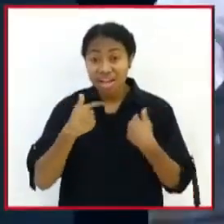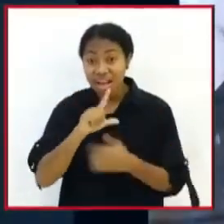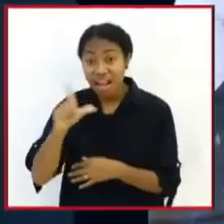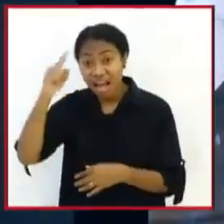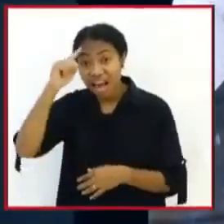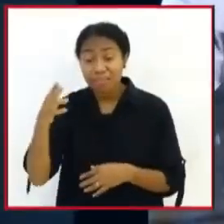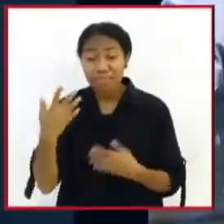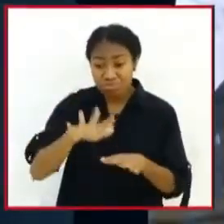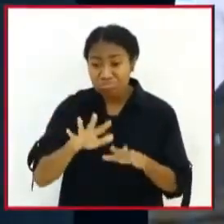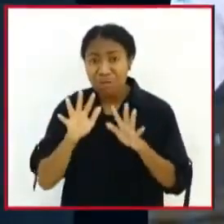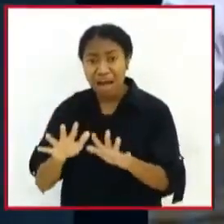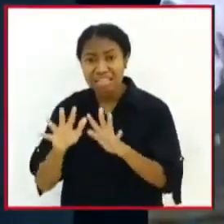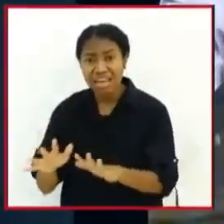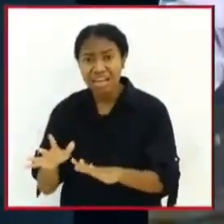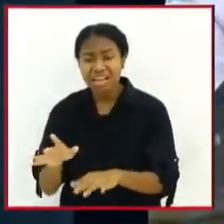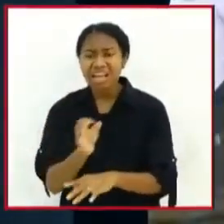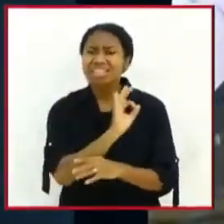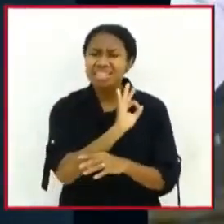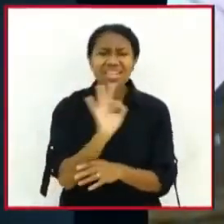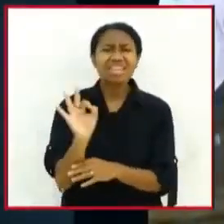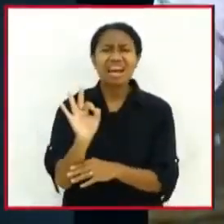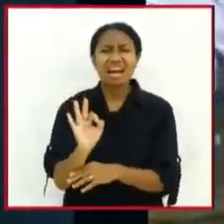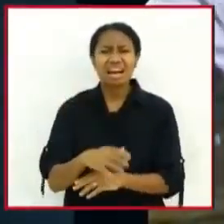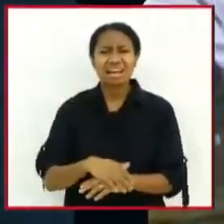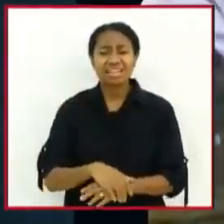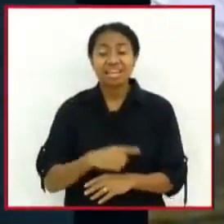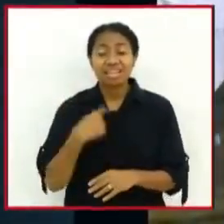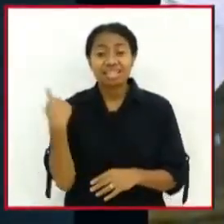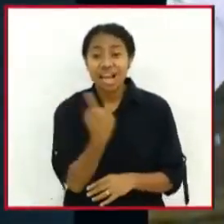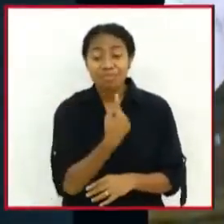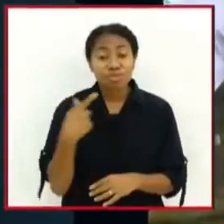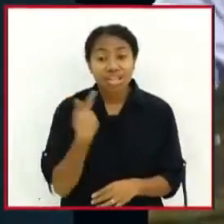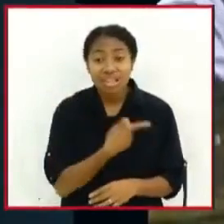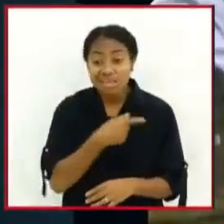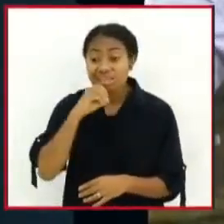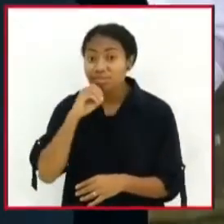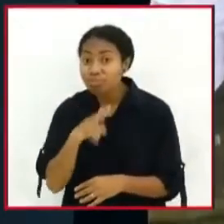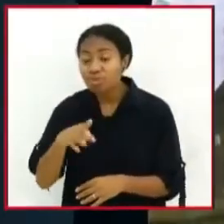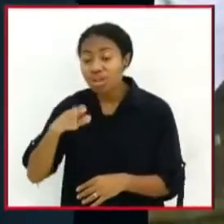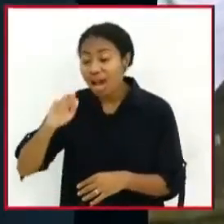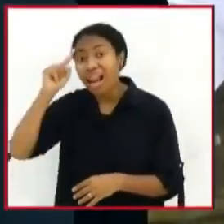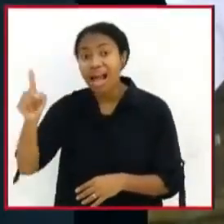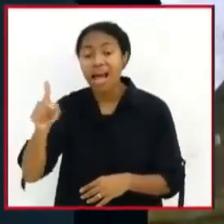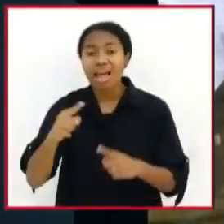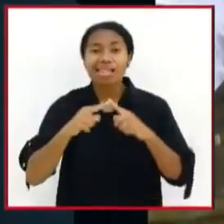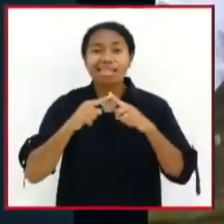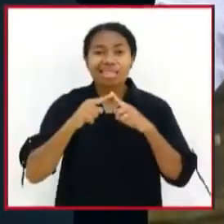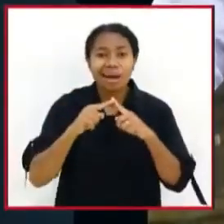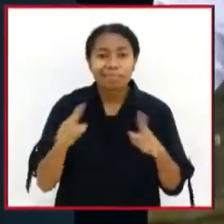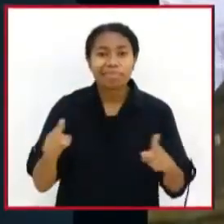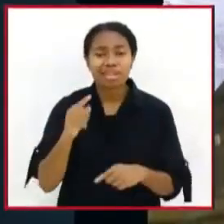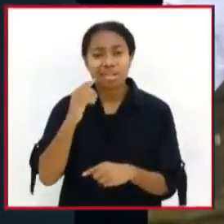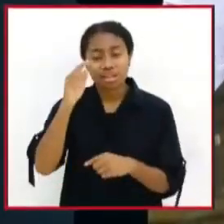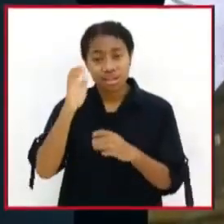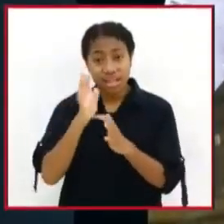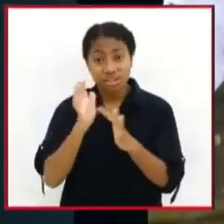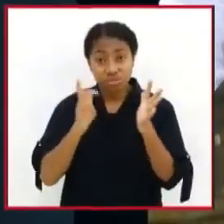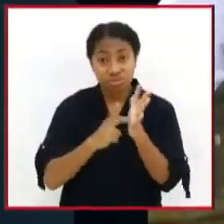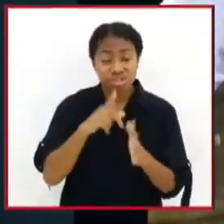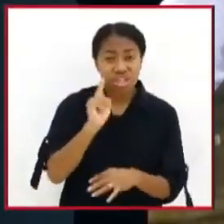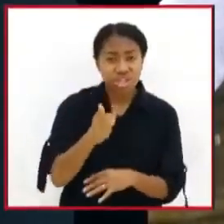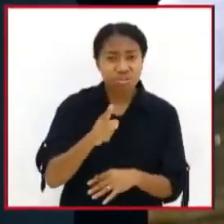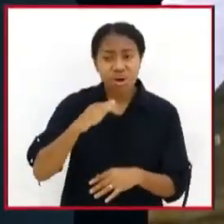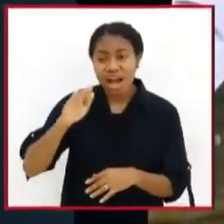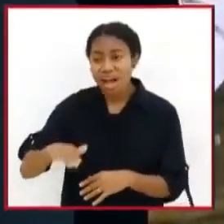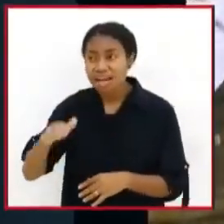Allah ada banyak tidak sekalipun kita semua disebut Anak Allah Yesus juga anak Allah Yesus itu anak Allah yang